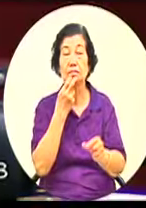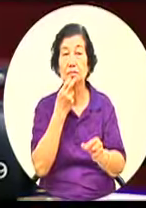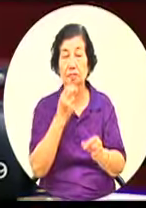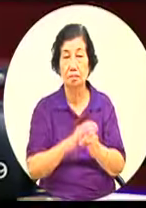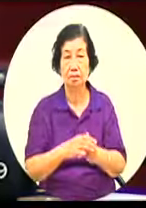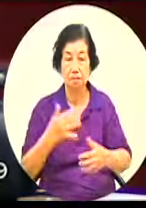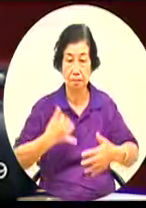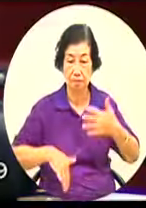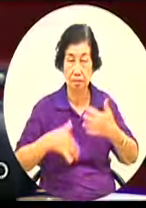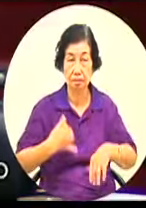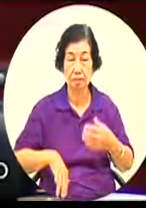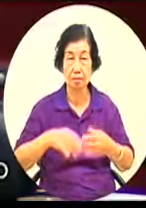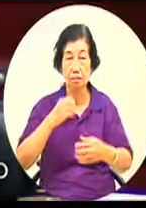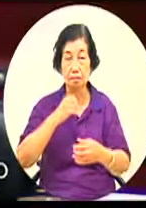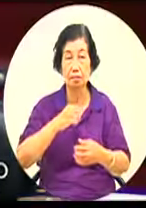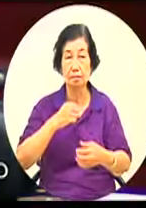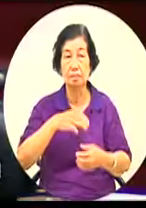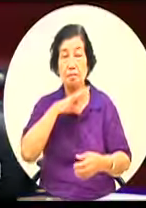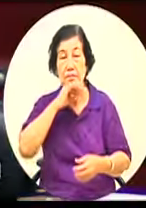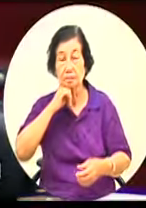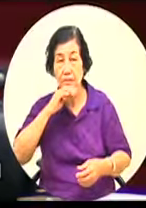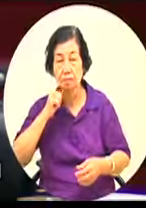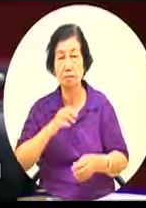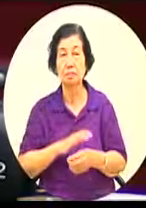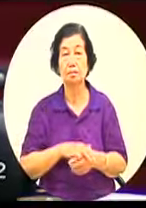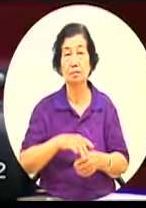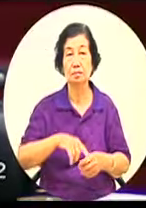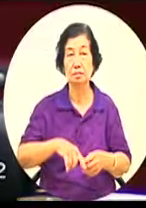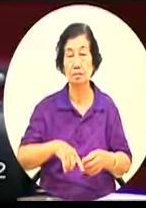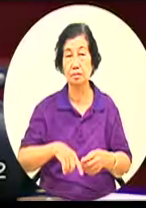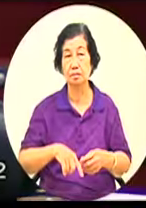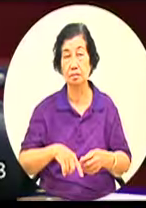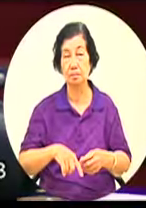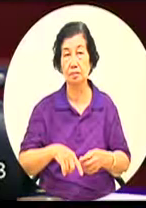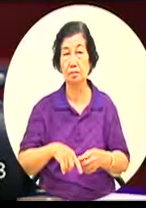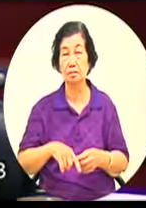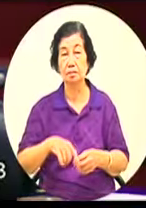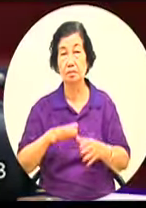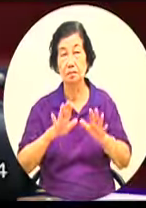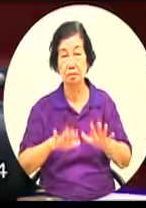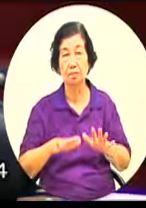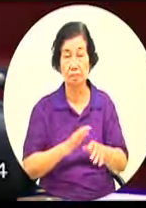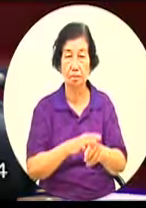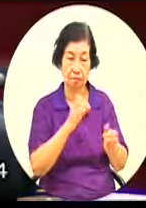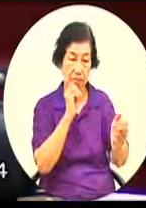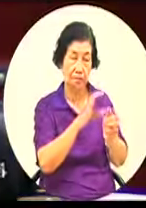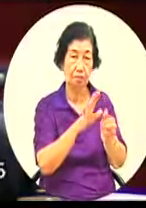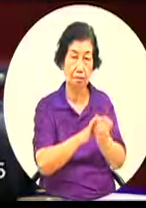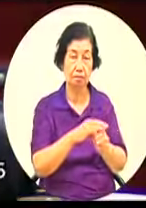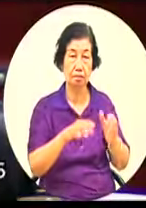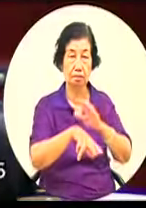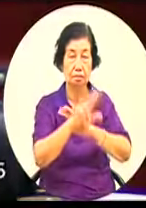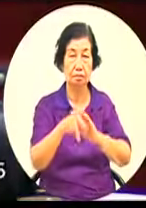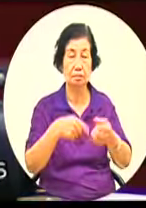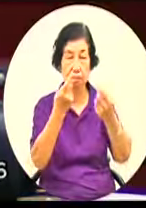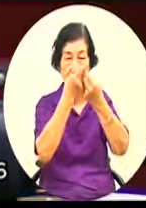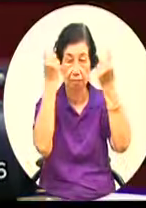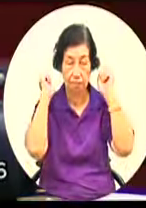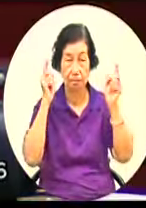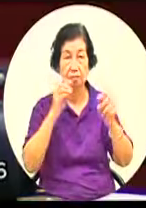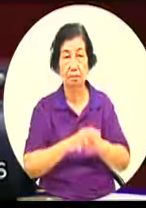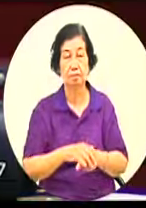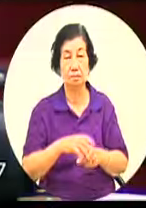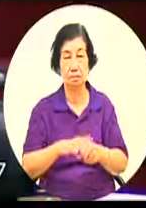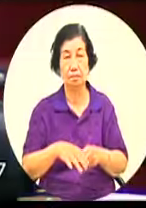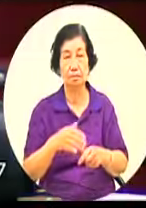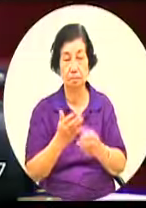我们很多学校的一些空间。那因此本席这边要建议我们的空大有非常多的这些师资，还有许多的课程，